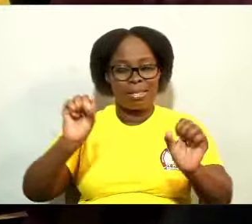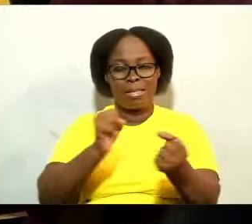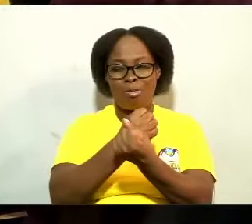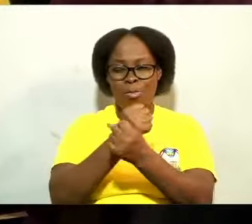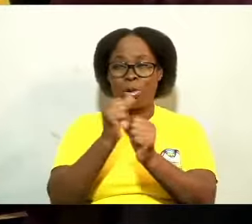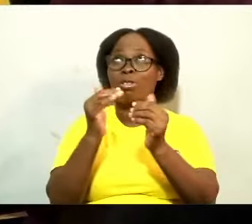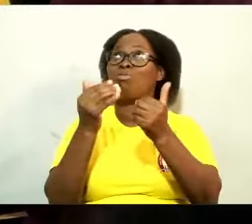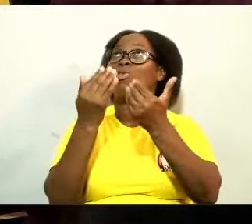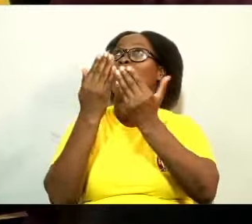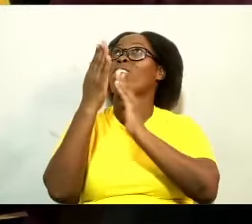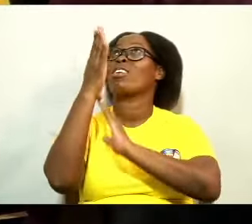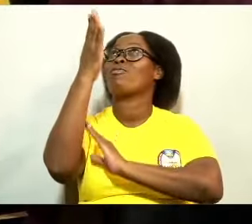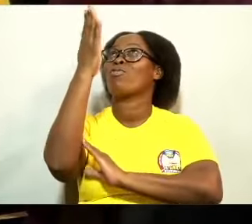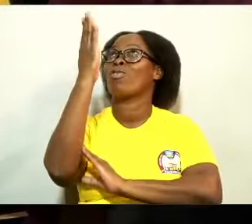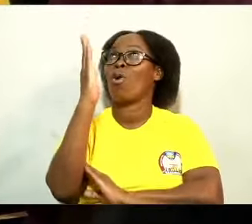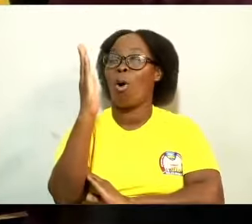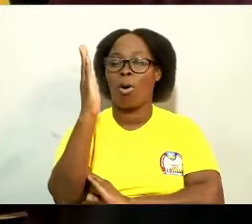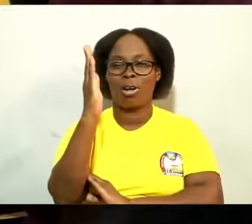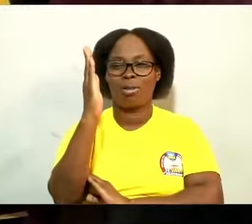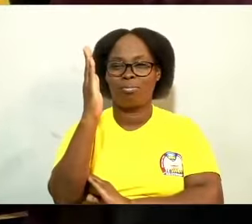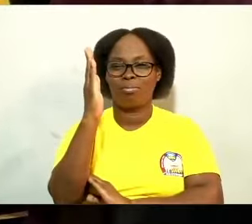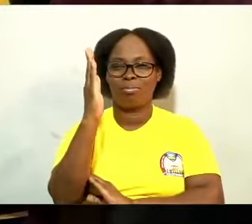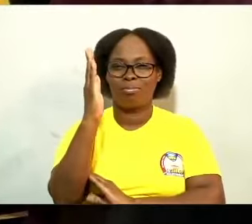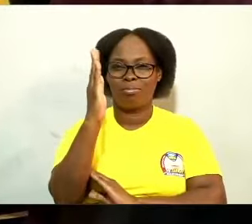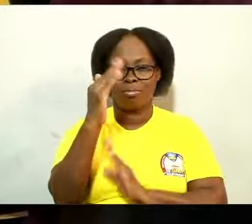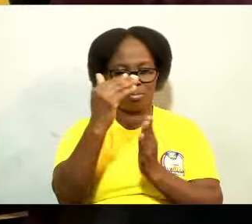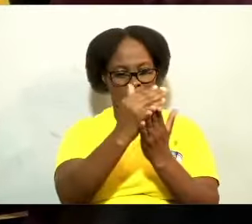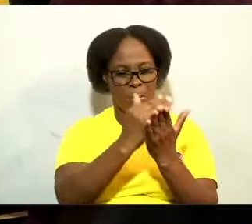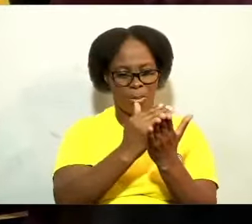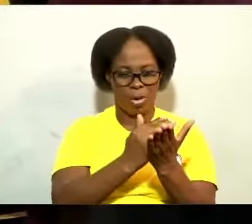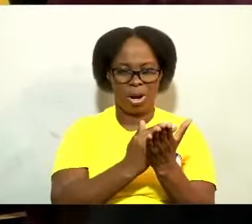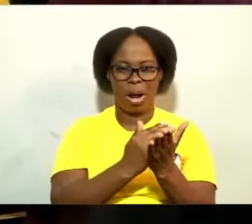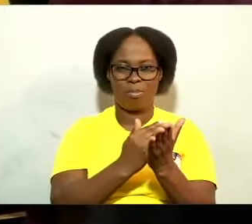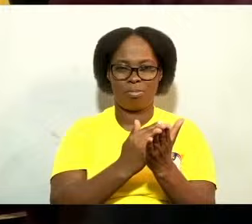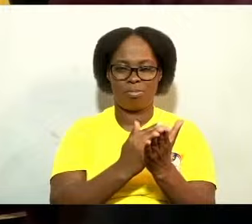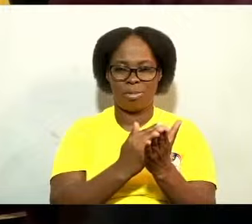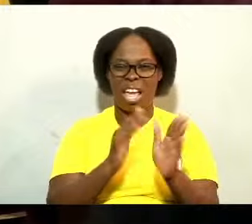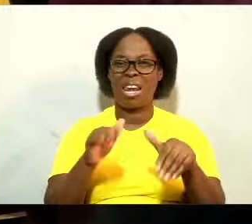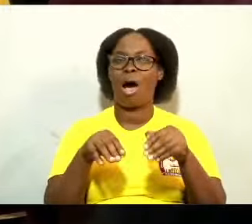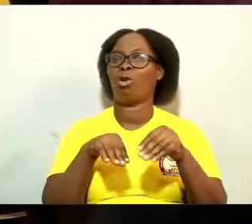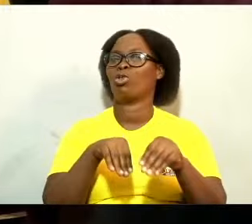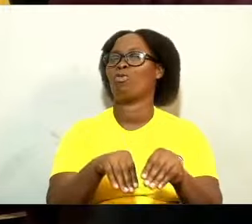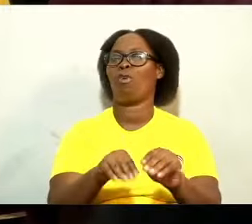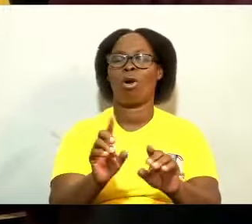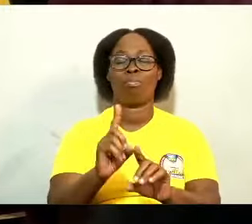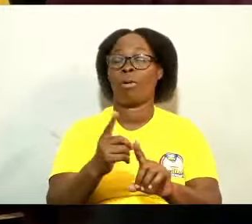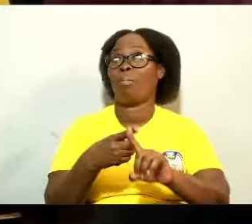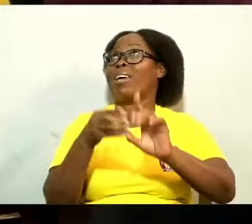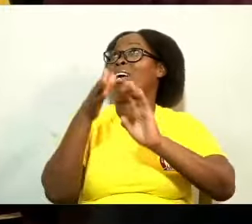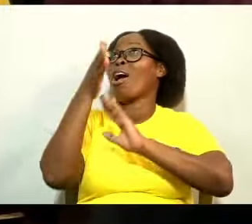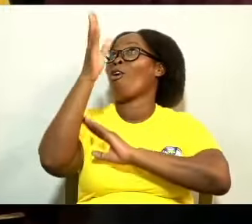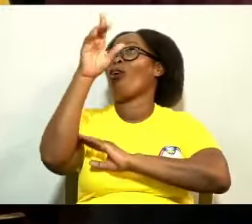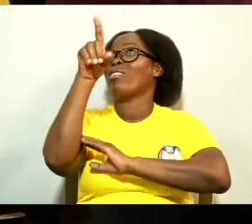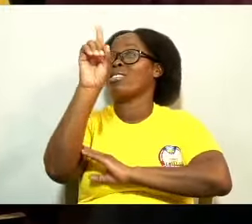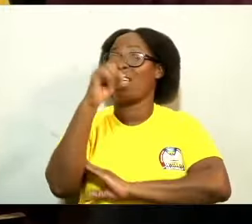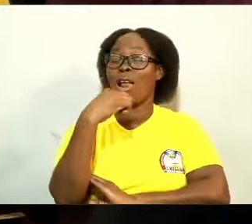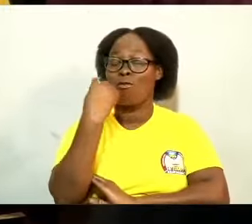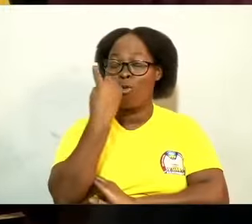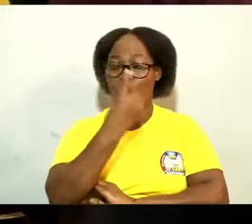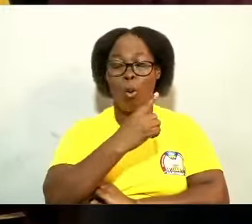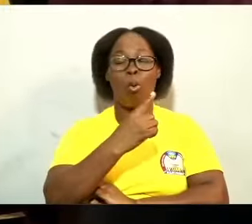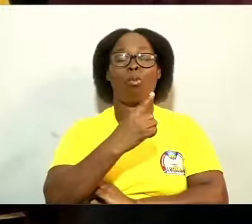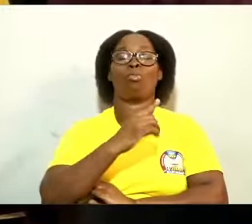kumpa Mungu ratiba na njia ya kufuata. Ni Mungu ndiye mwenye